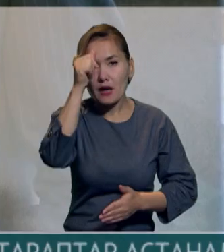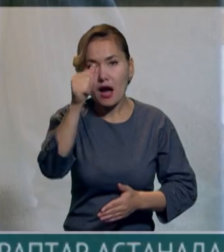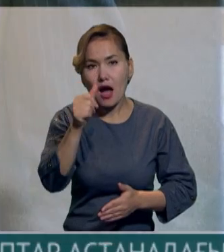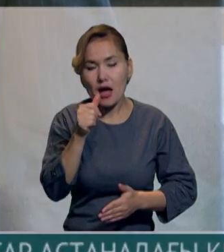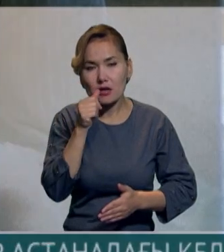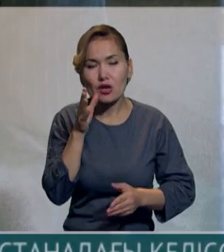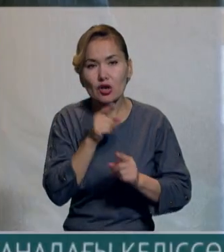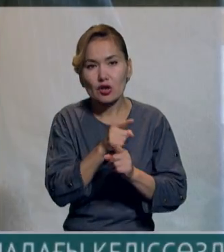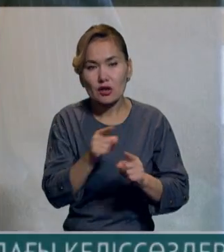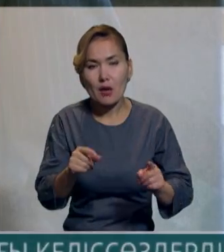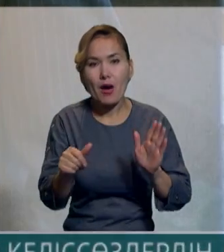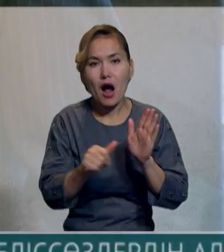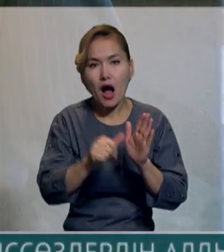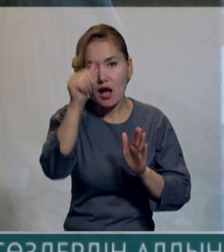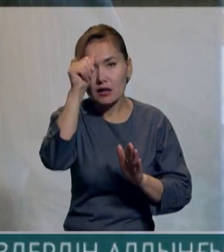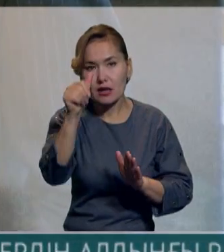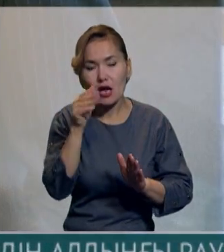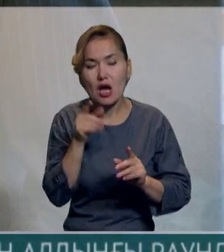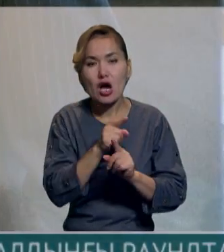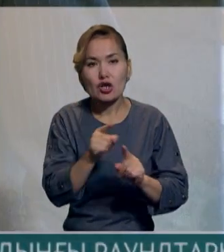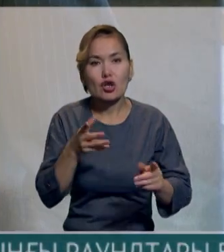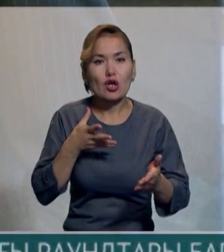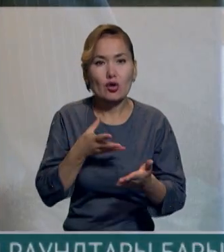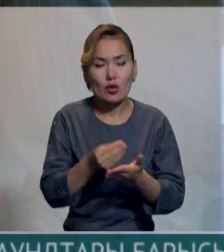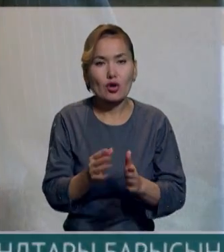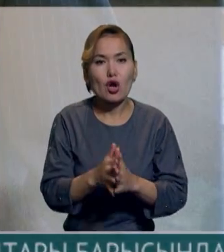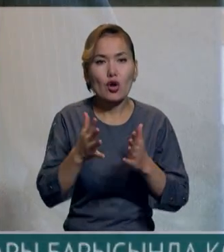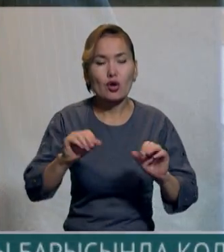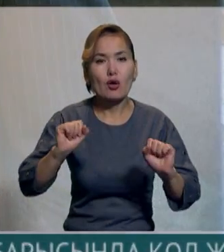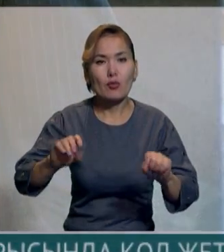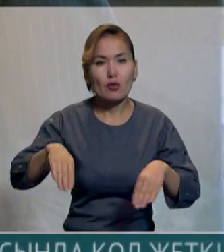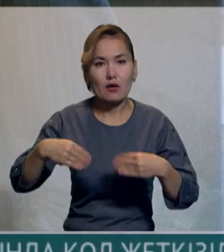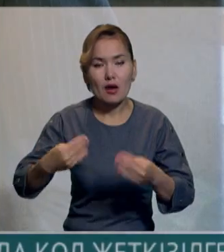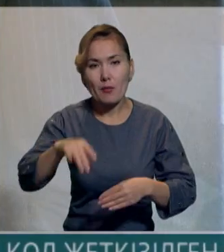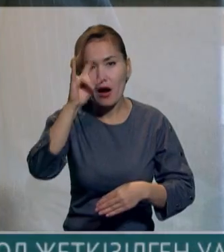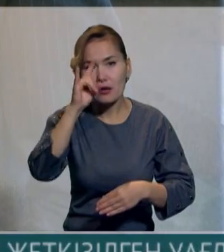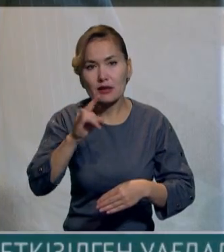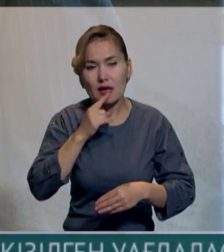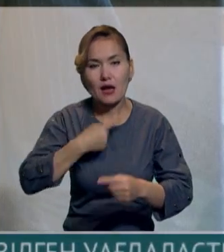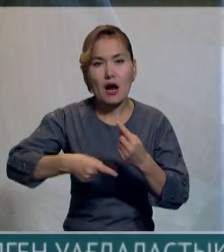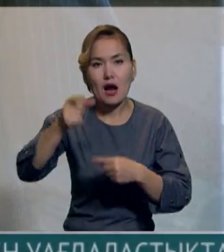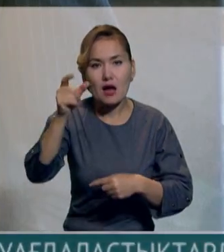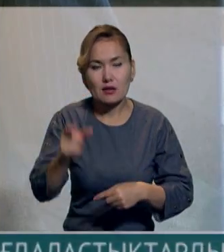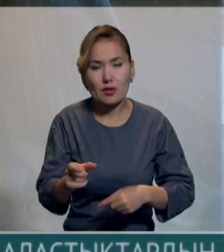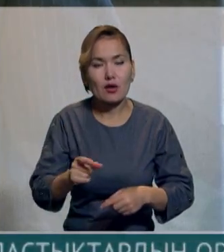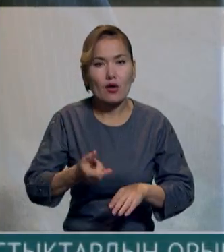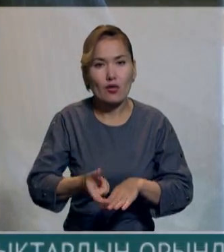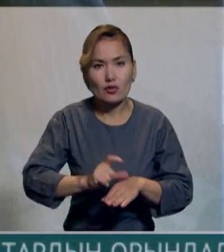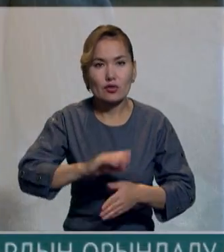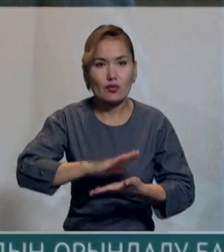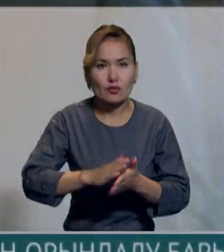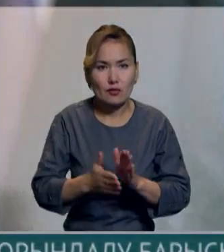кейбір жағдайларда 6 айдың ішінде төлей алады. Ол үлкен жақсы мүмкіндік біздің отандық кәсіпкерлерге. Сапар Қайратұлы, үлкен